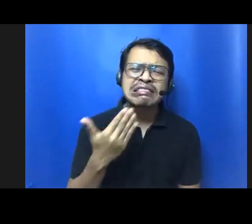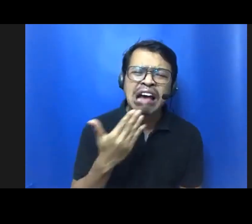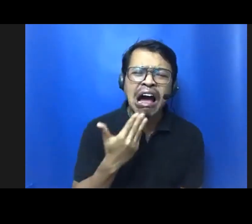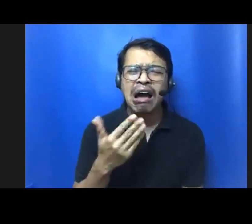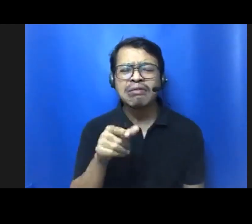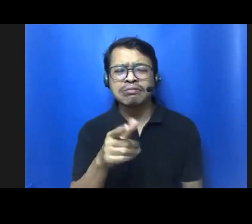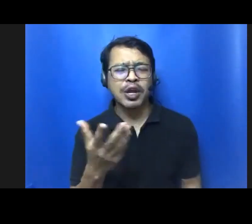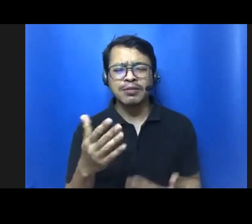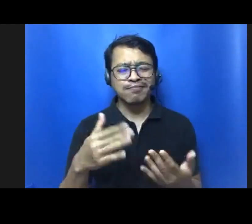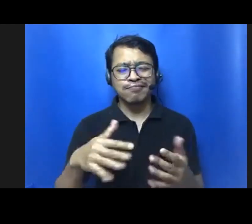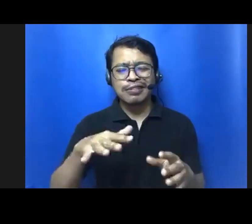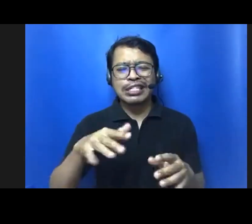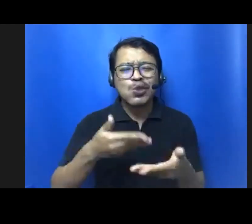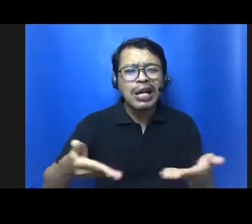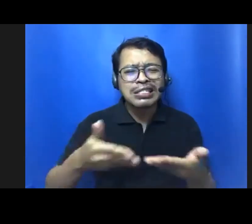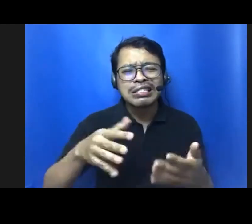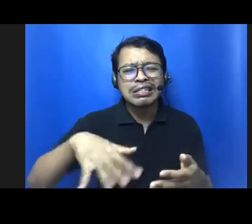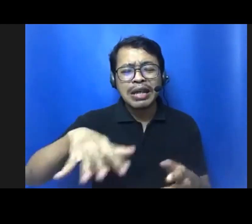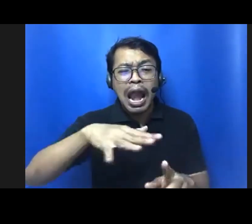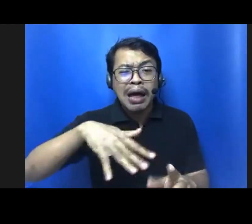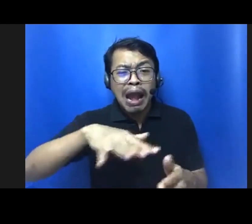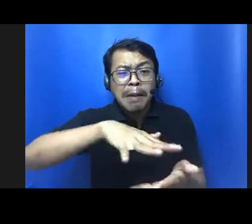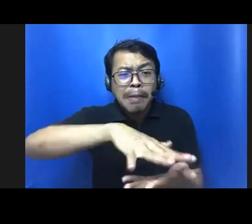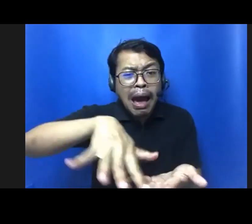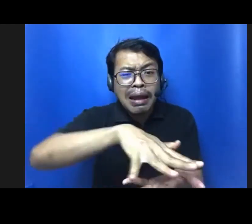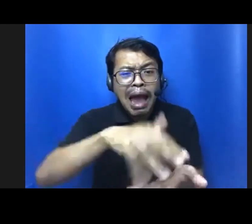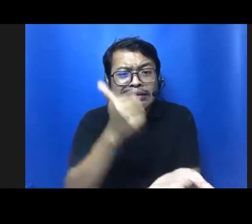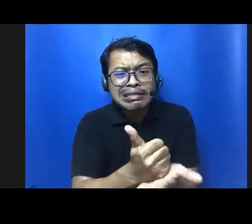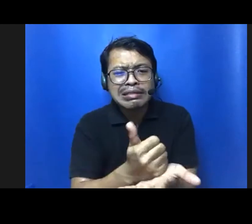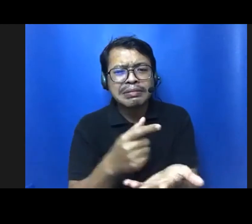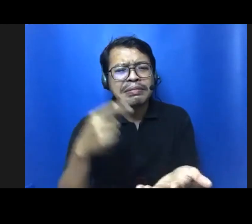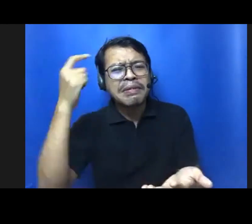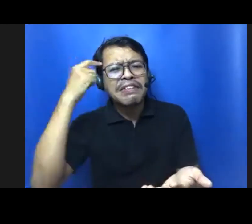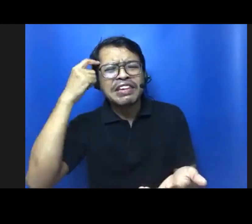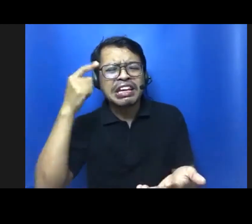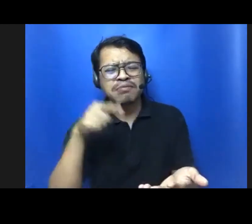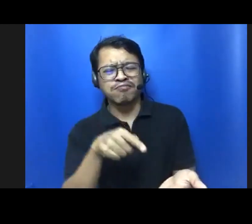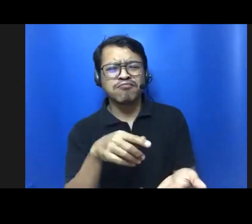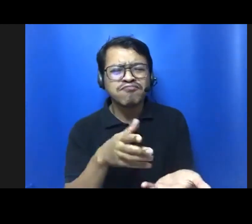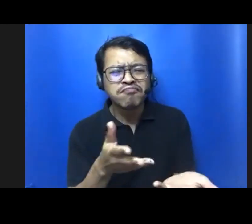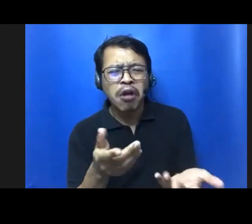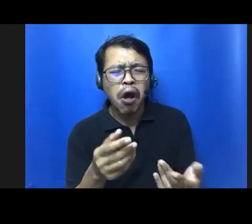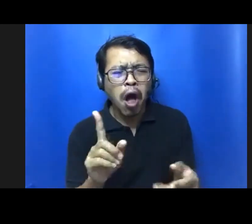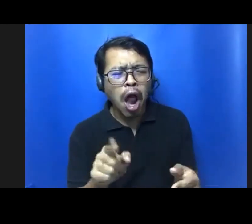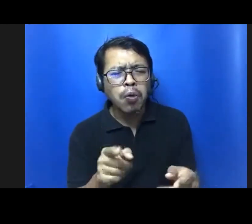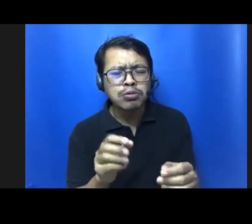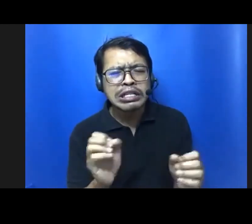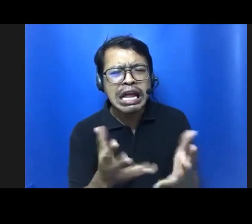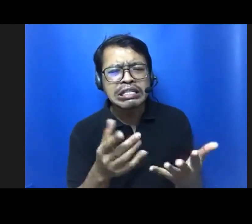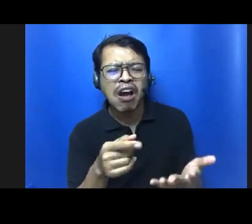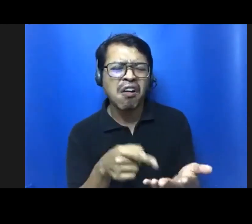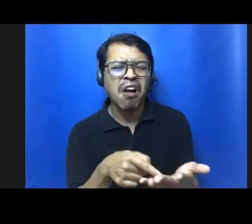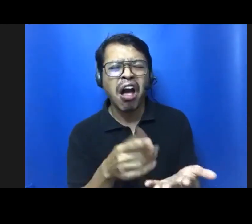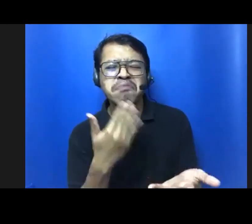di lapangan itu akan pusing. Maka kita harus berpikir kritis, berpikir kontekstual. Kalau terjadi seperti ini, apa yang harus